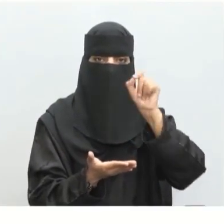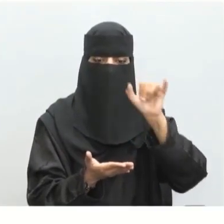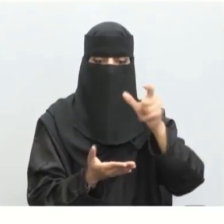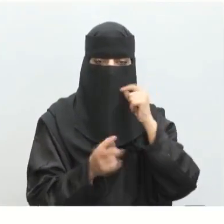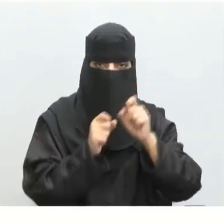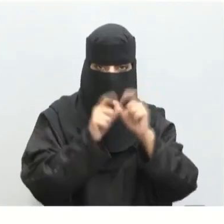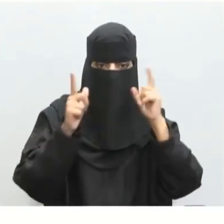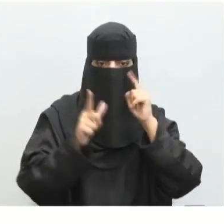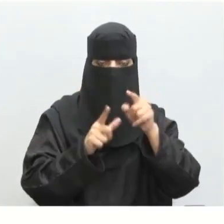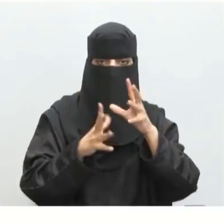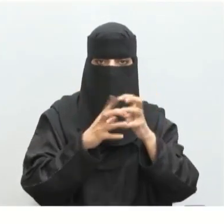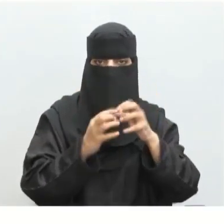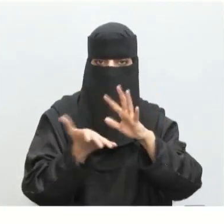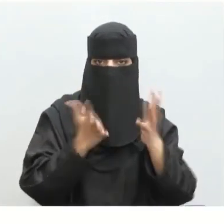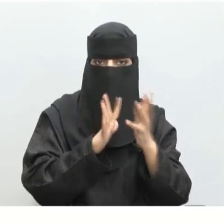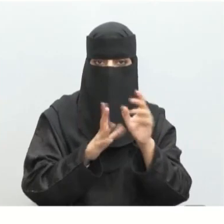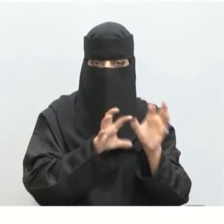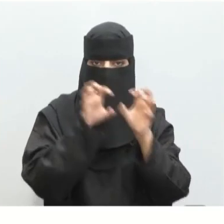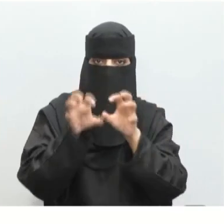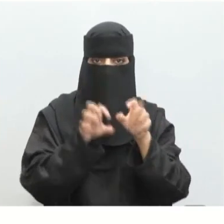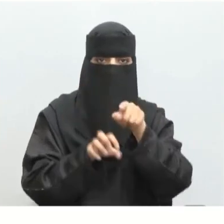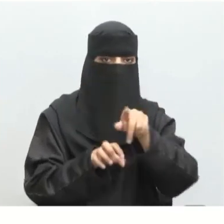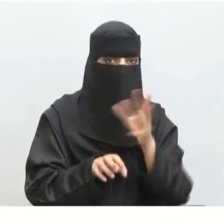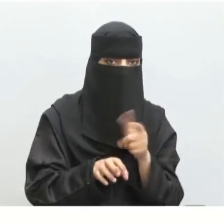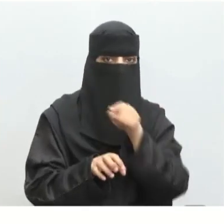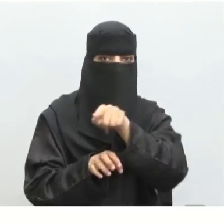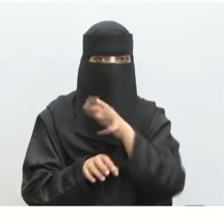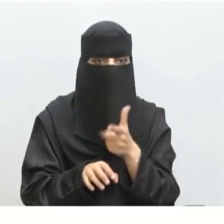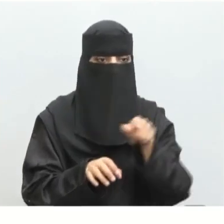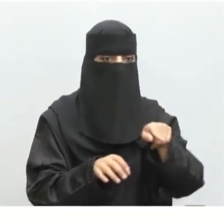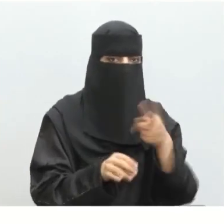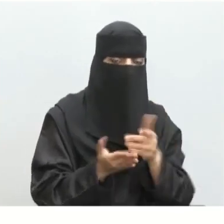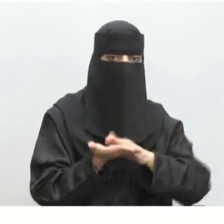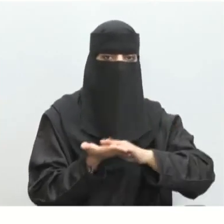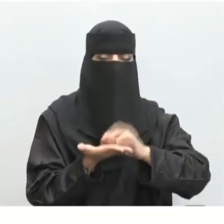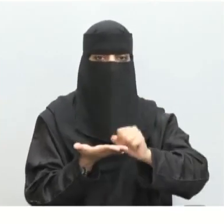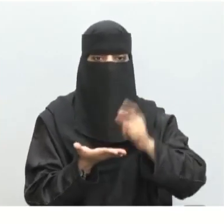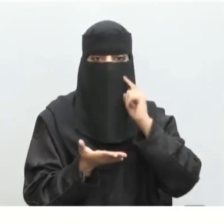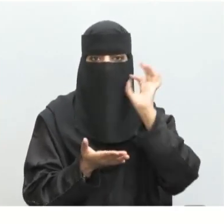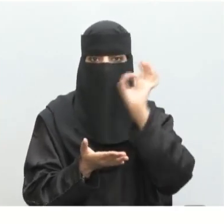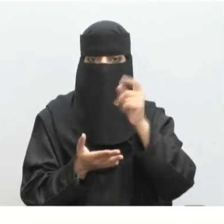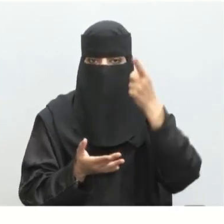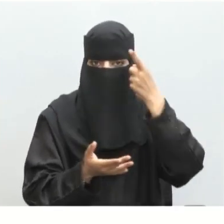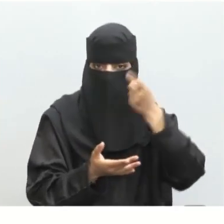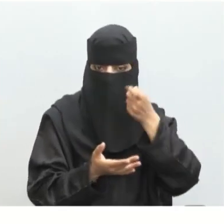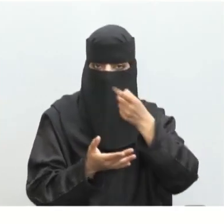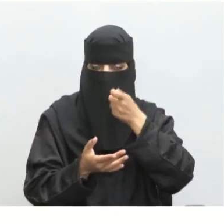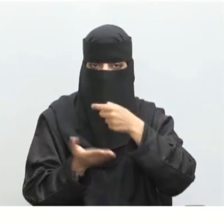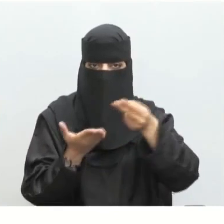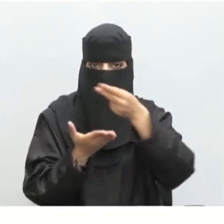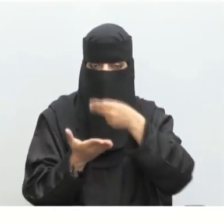المعلومات والتفاصيل الممثله لسطح الارض من اجل ايصالها الى من يستعمل